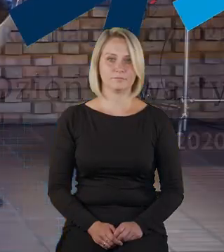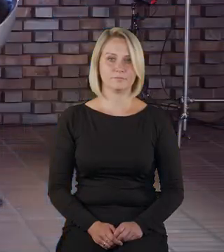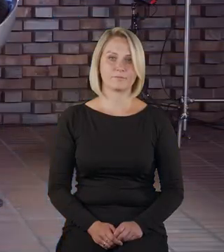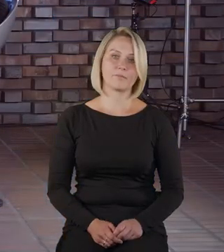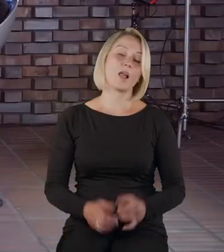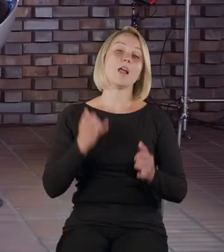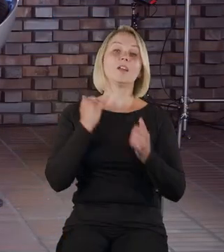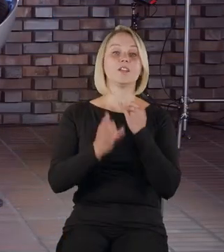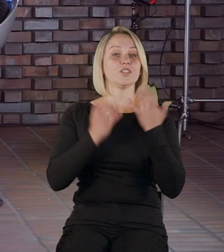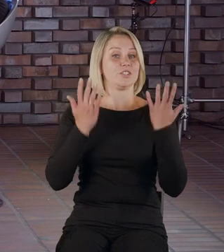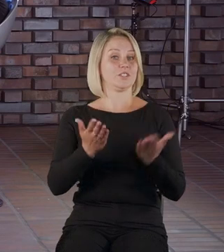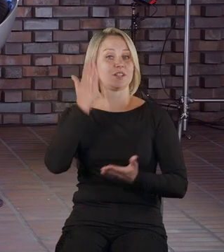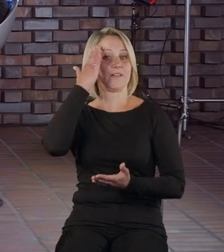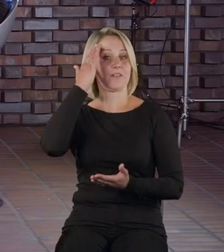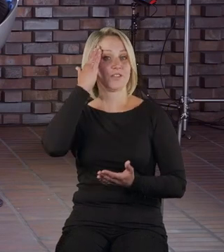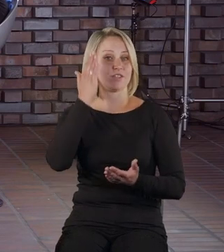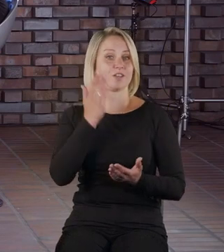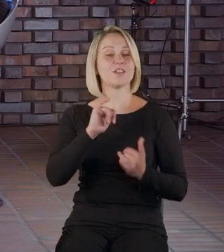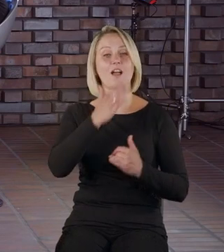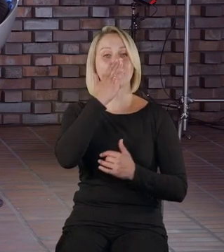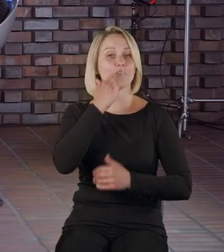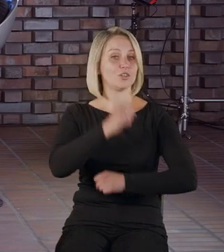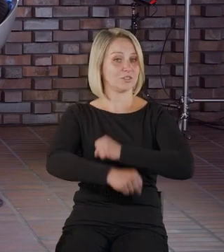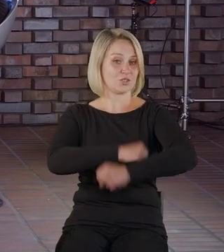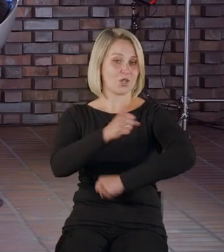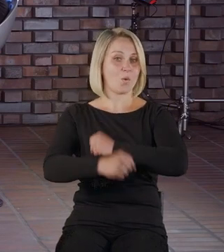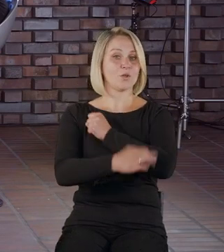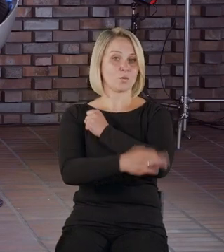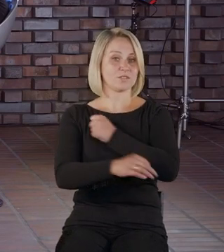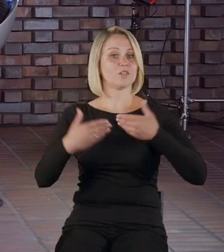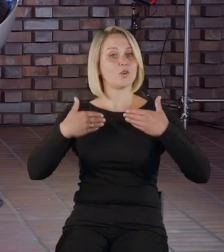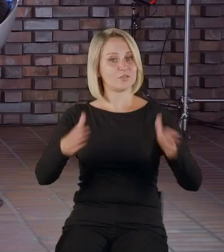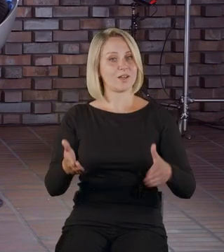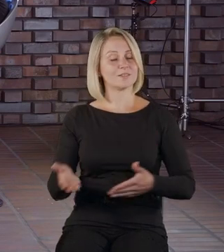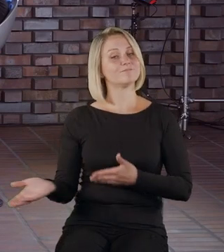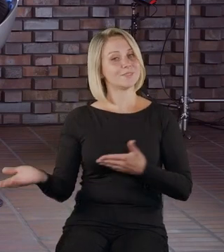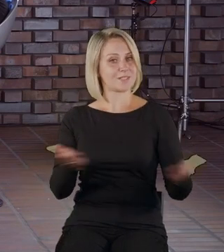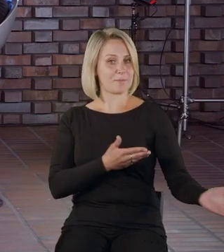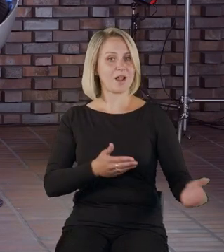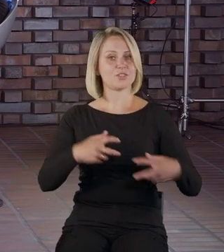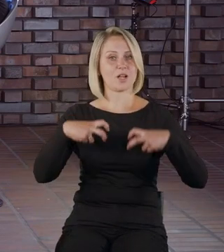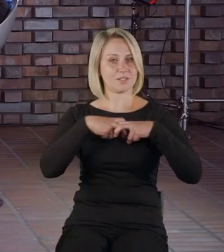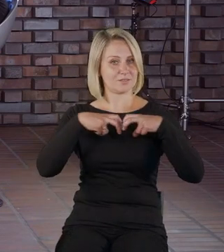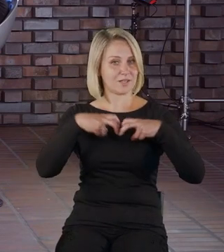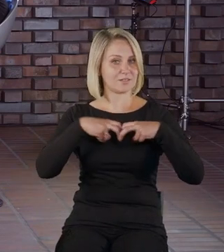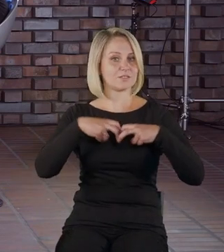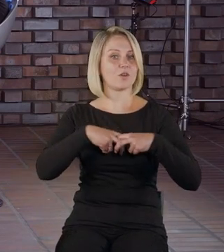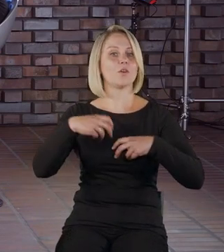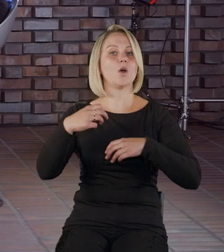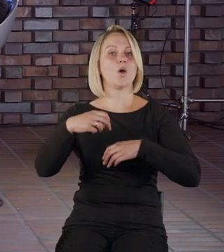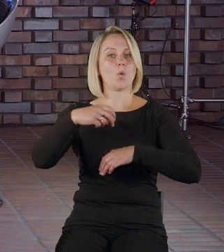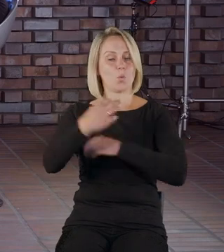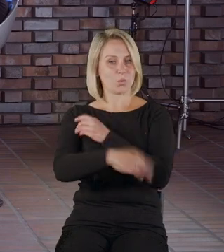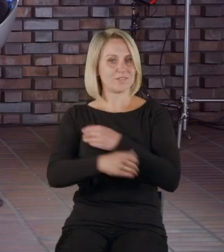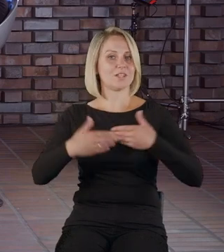A jeśli chcecie dowiedzieć się więcej o działaniach Uniwersytetu Otwartego, zapraszamy do odwiedzenia ich strony internetowej